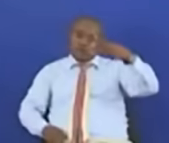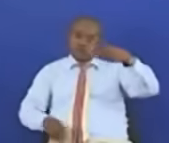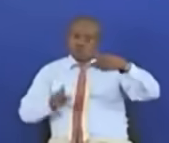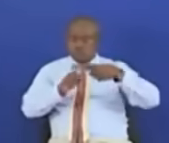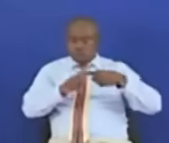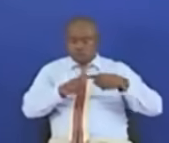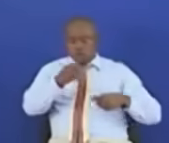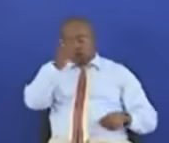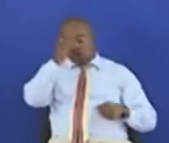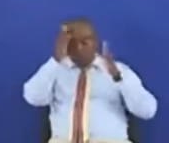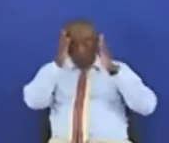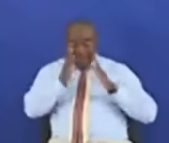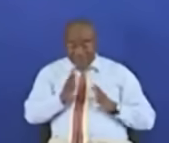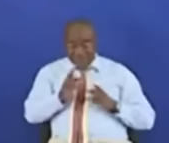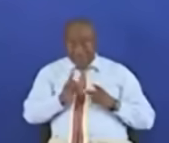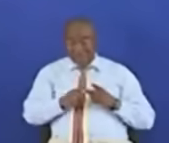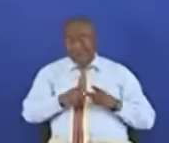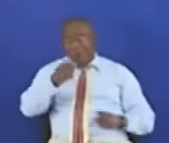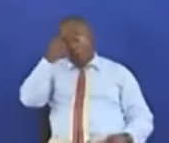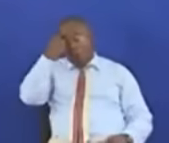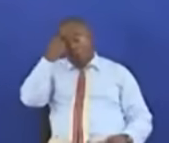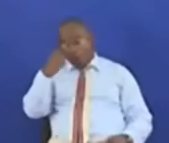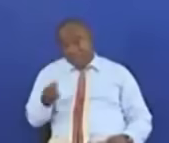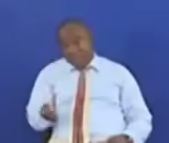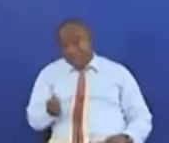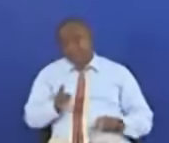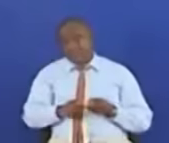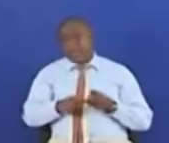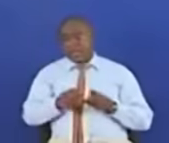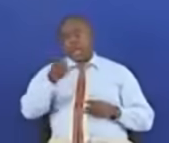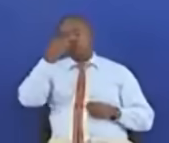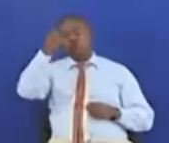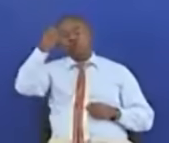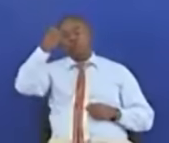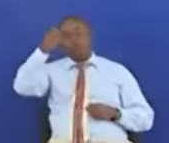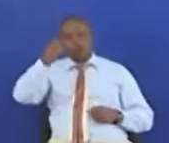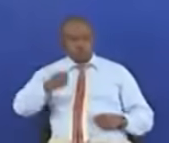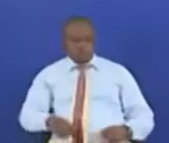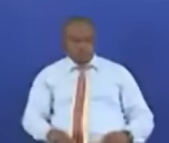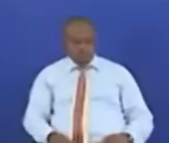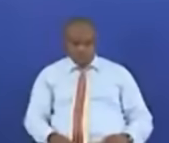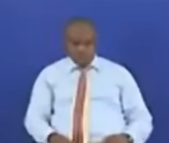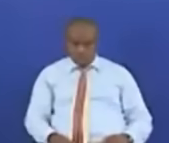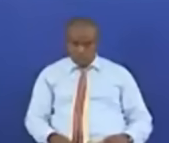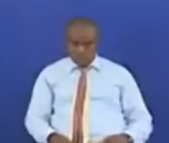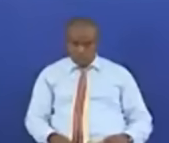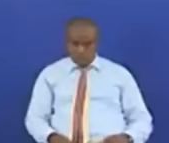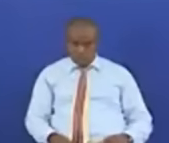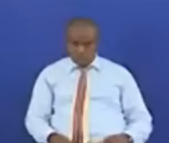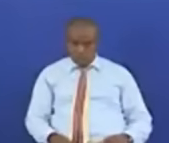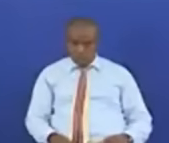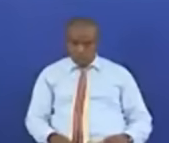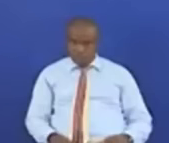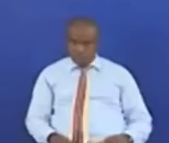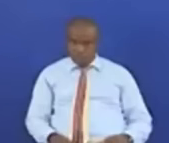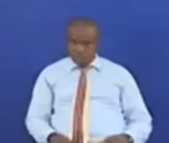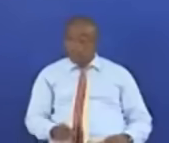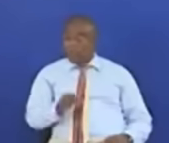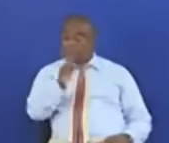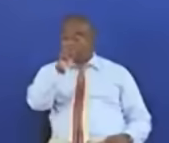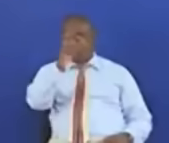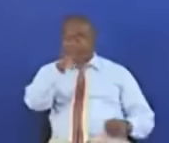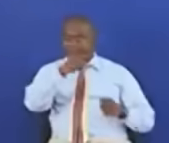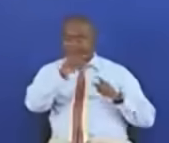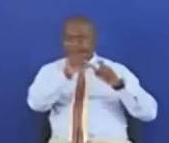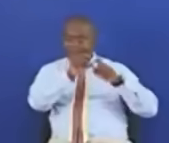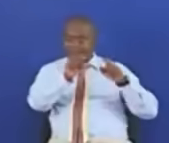uadilifu, uaminifu na uzalendo. Na hayo Mheshimiwa Naibu Spika unayaona katika ibara ya